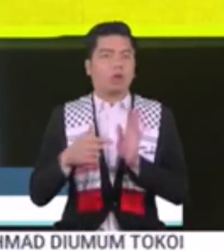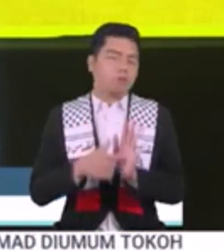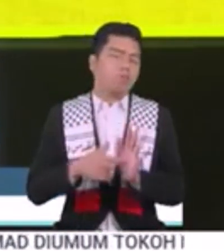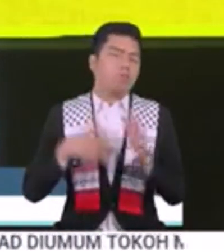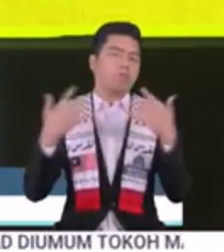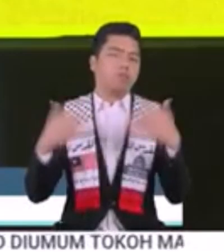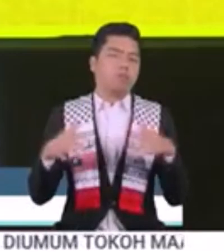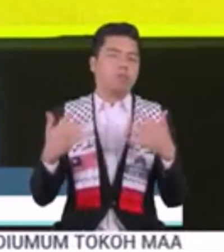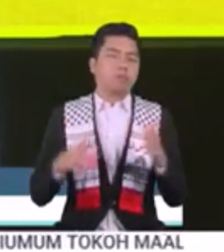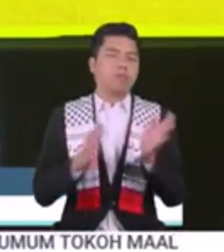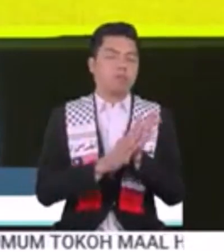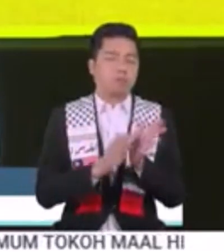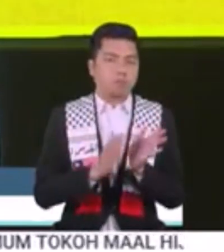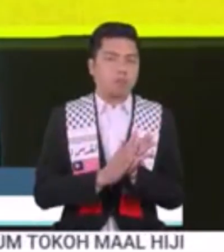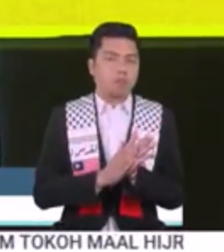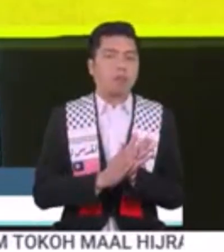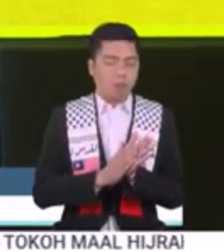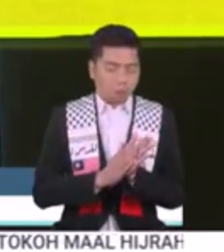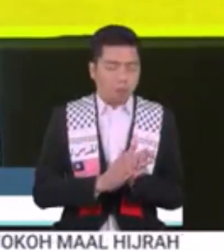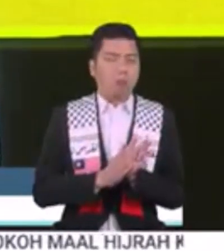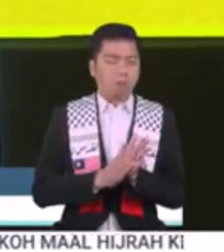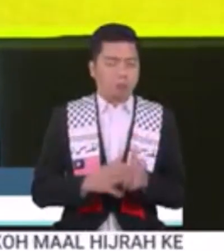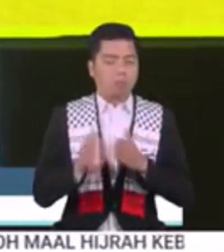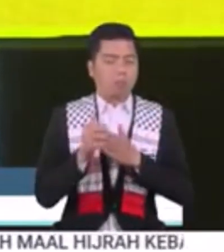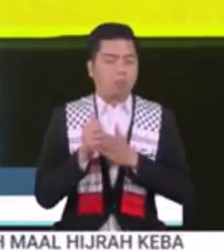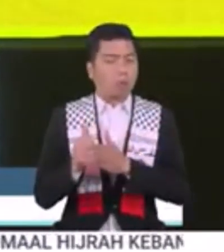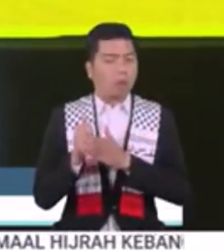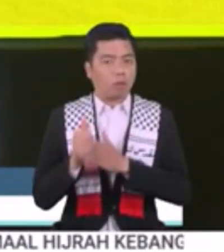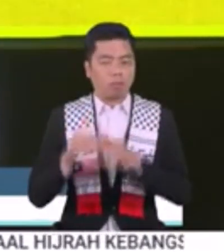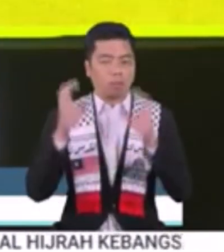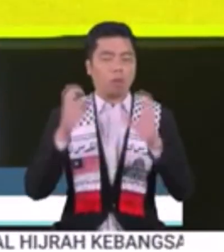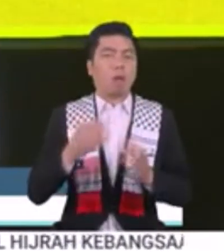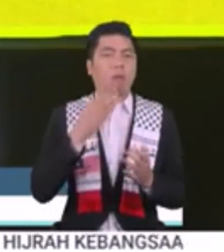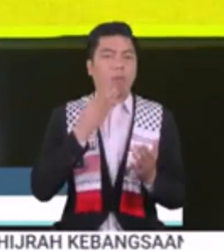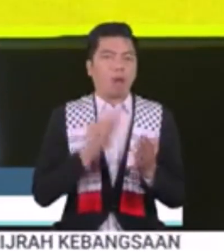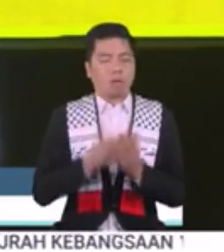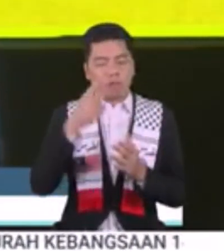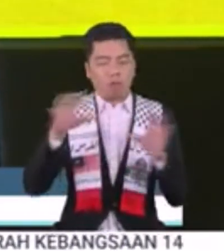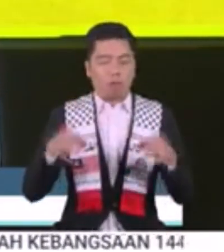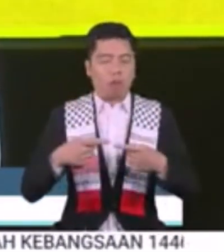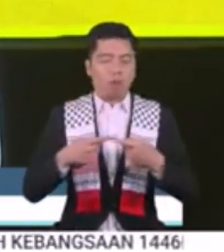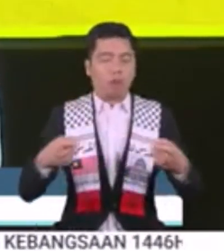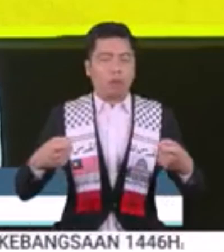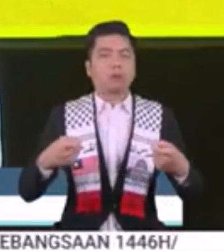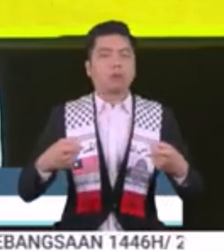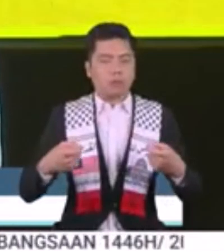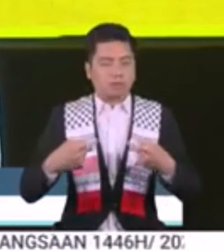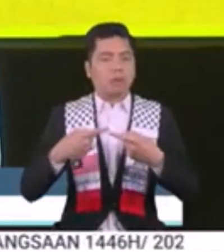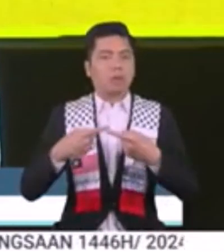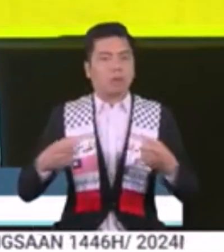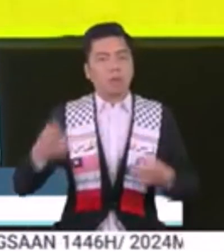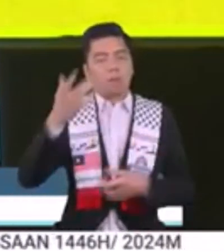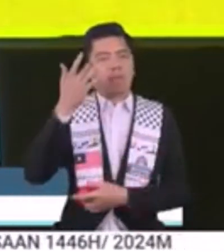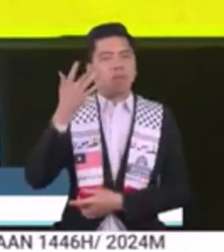dikagumi. Baginda memimpin dengan teladan, membuat keputusan dengan